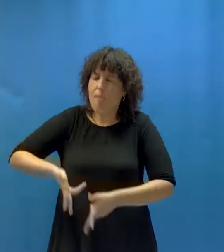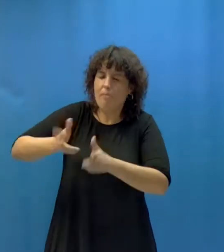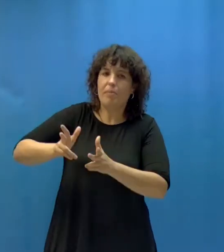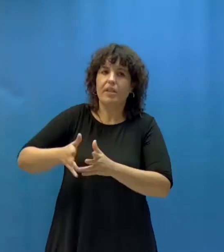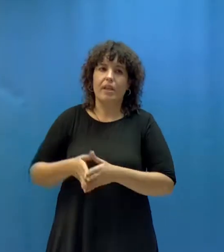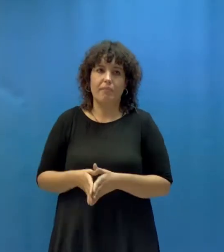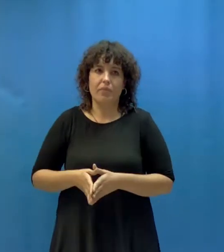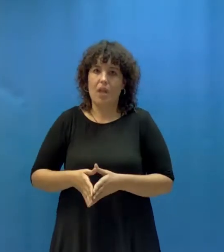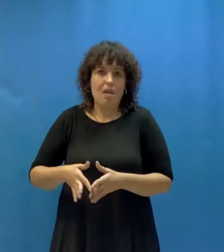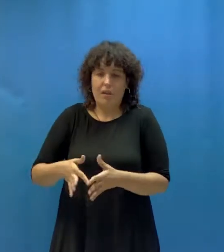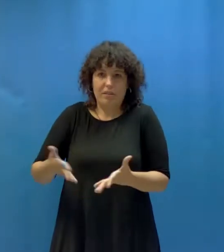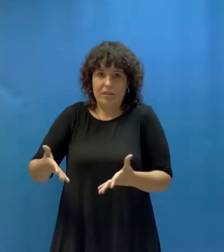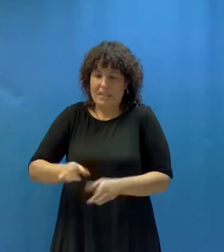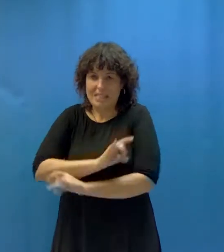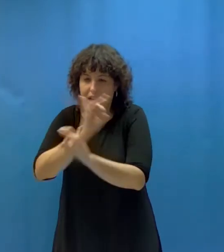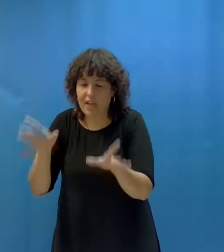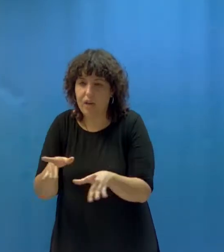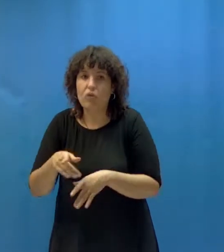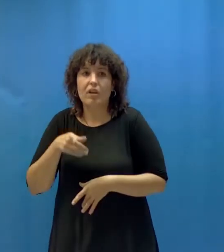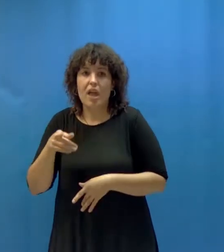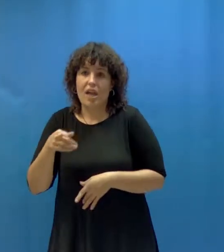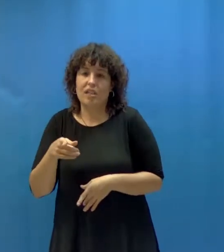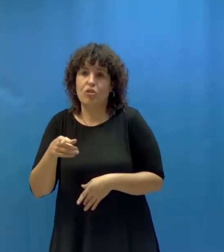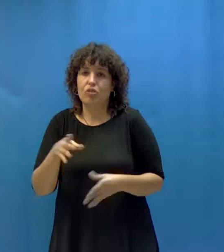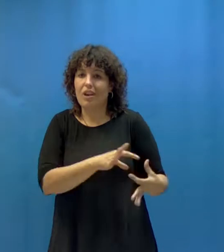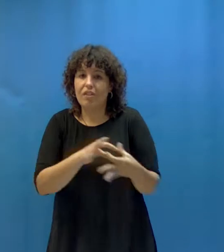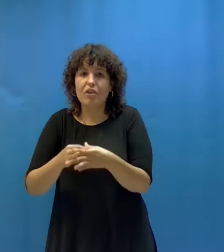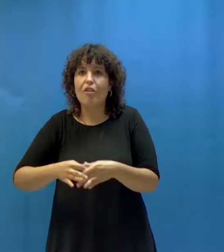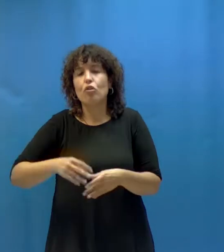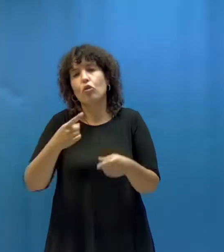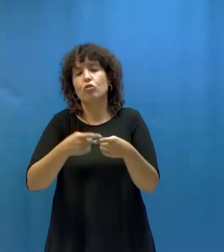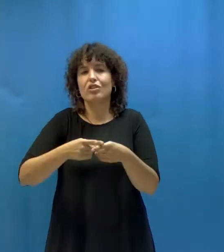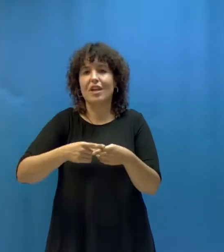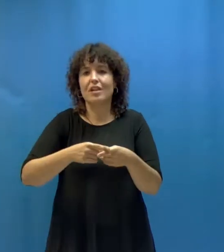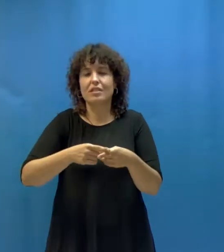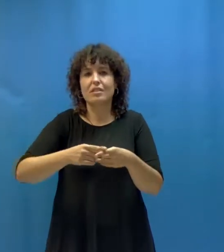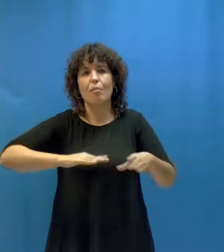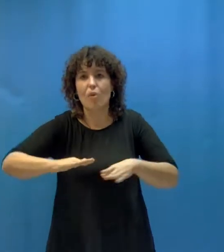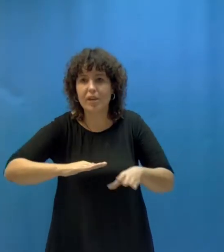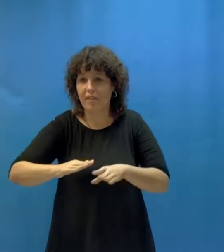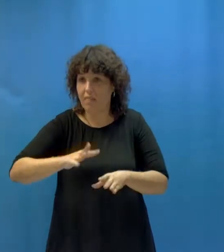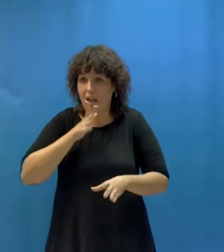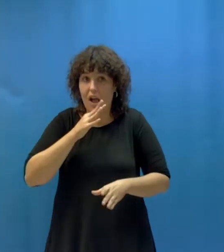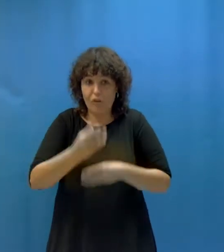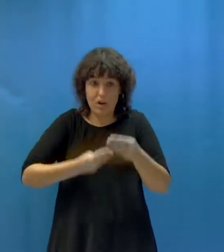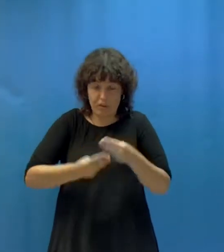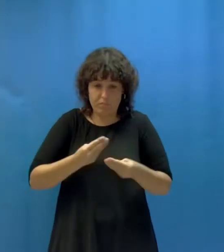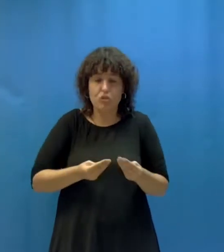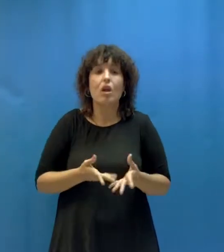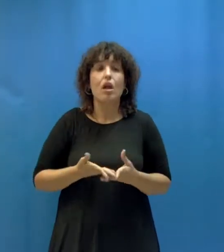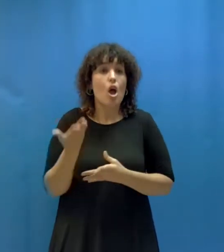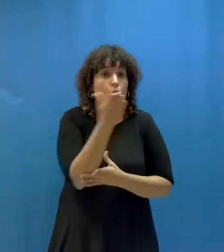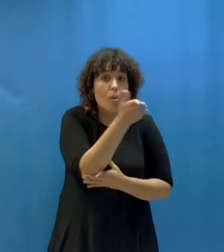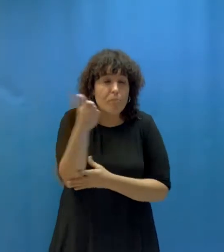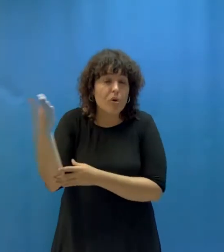evidentment, és complementari a altres accions que des de mobilitat s'estan realitzant. A més, m'agradaria destacar que les diferents propostes que